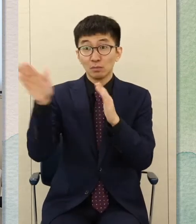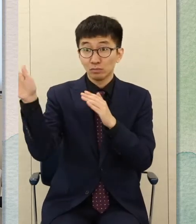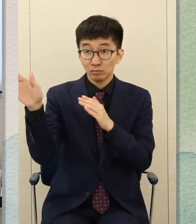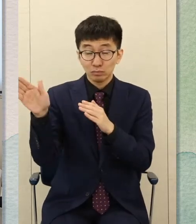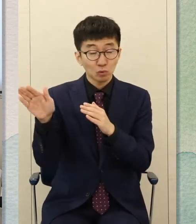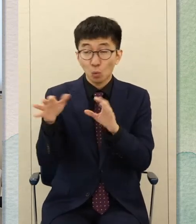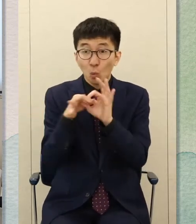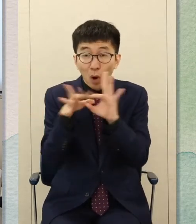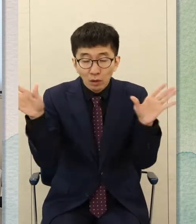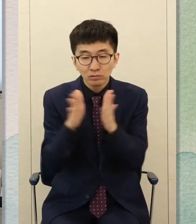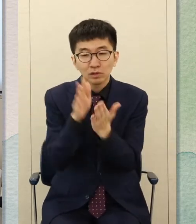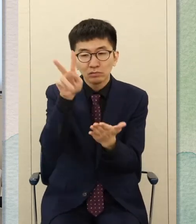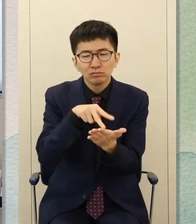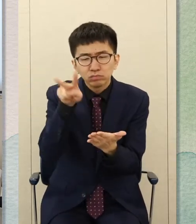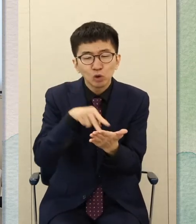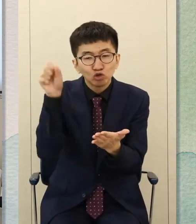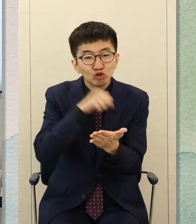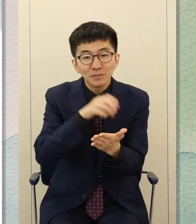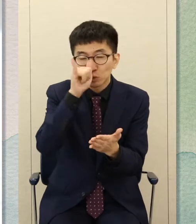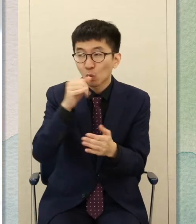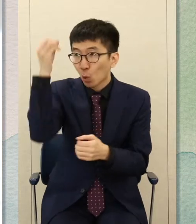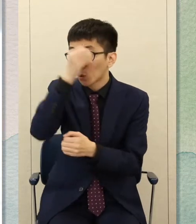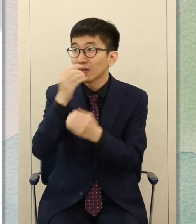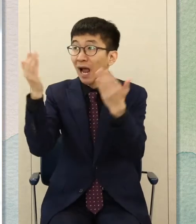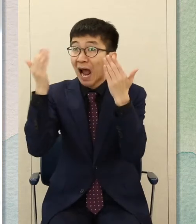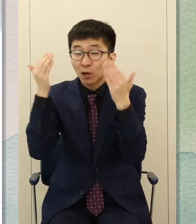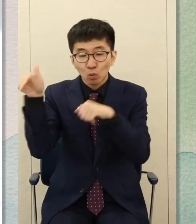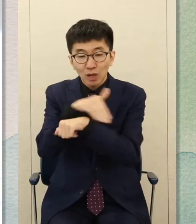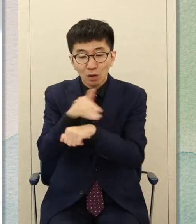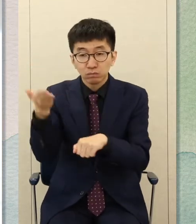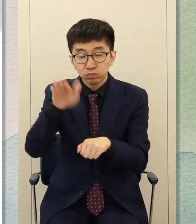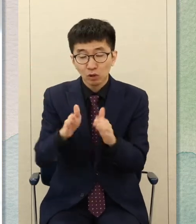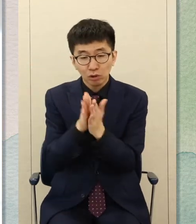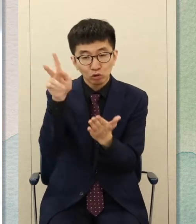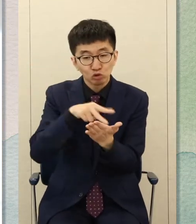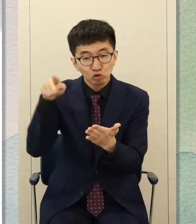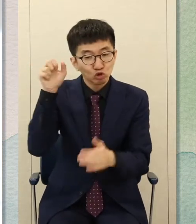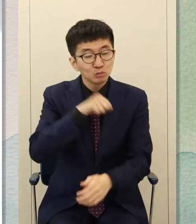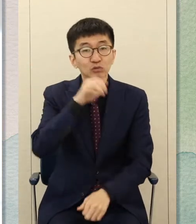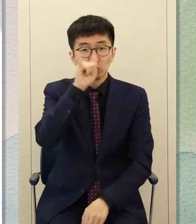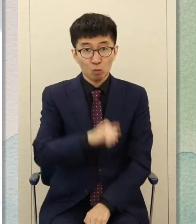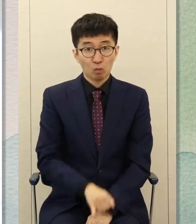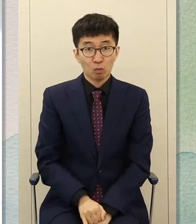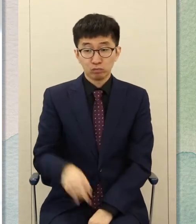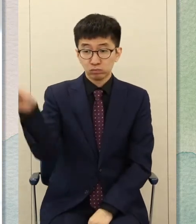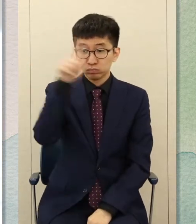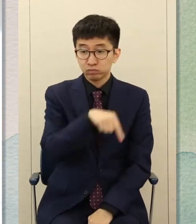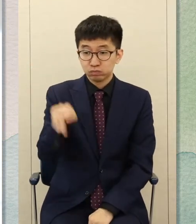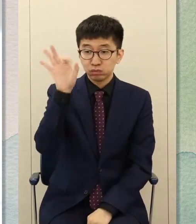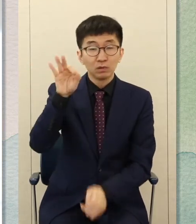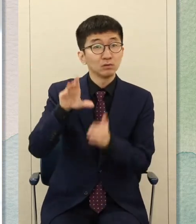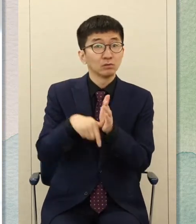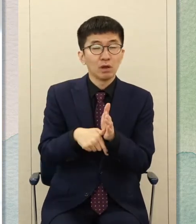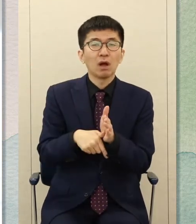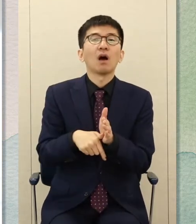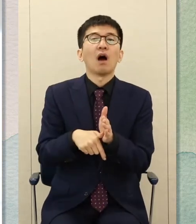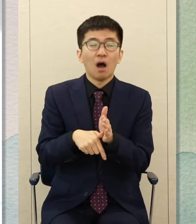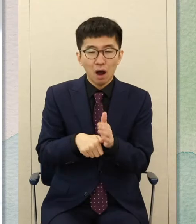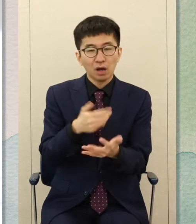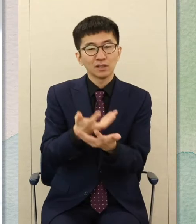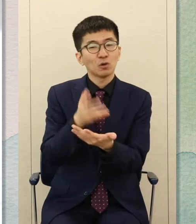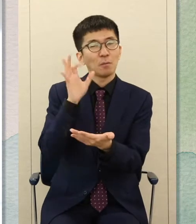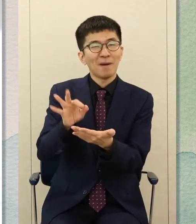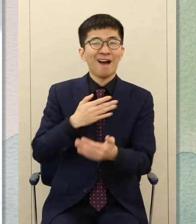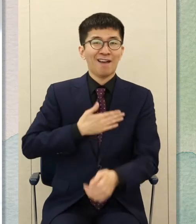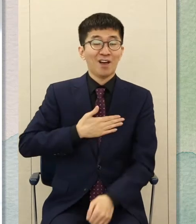있어요. 고등학교에서도 책을 많이 읽는 애들이 있어요. 근데 이 친구들의 제일 공통점이 하나 있습니다. 그건 이거 데이터상으로 다 밝혀져 있는